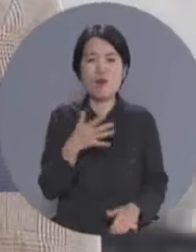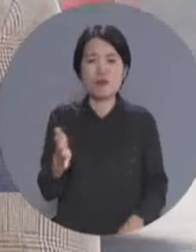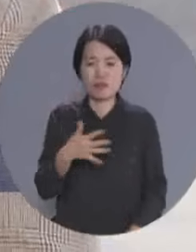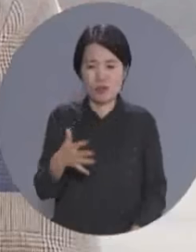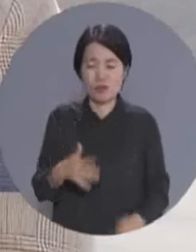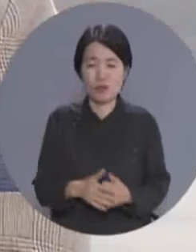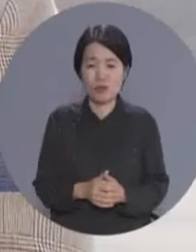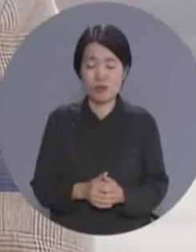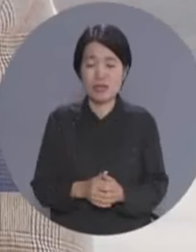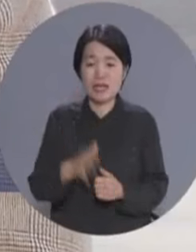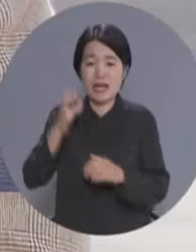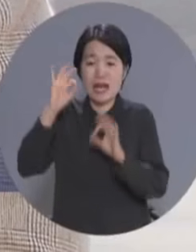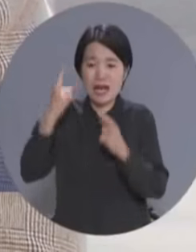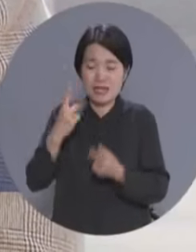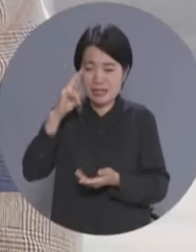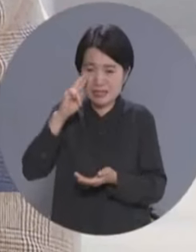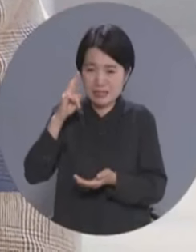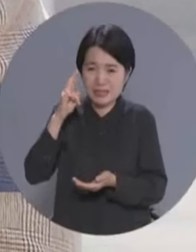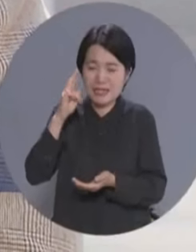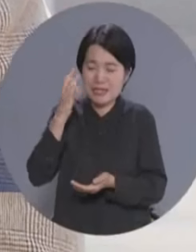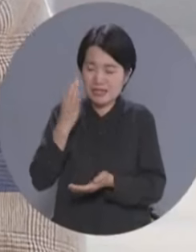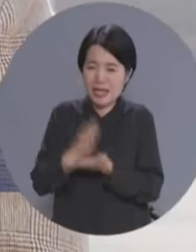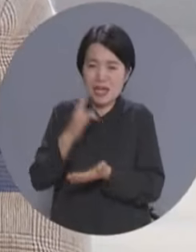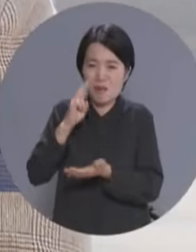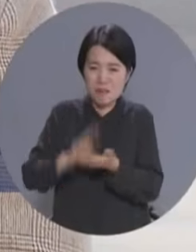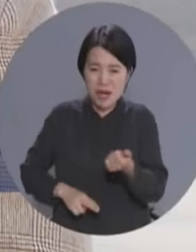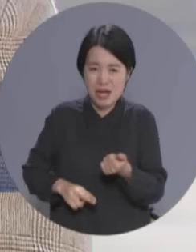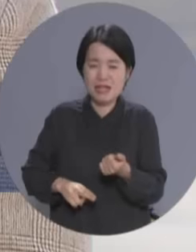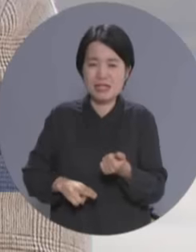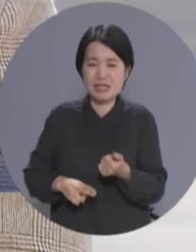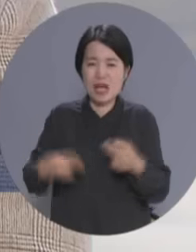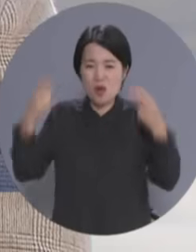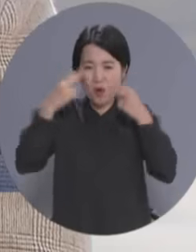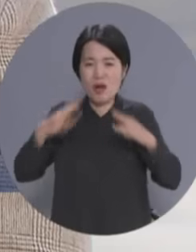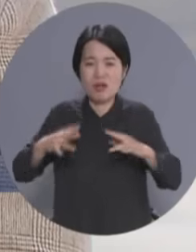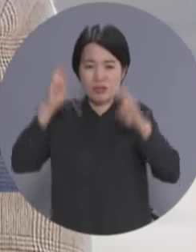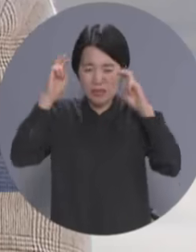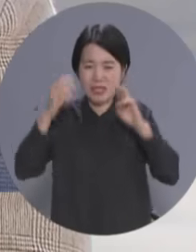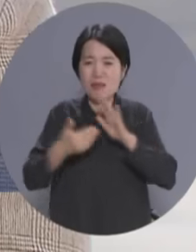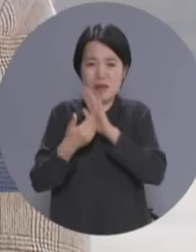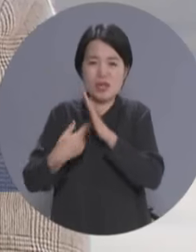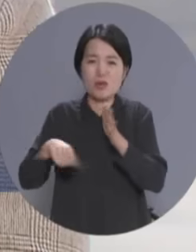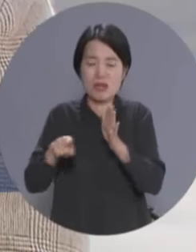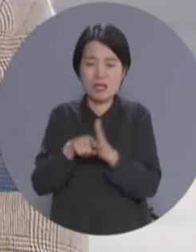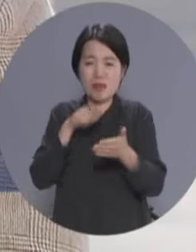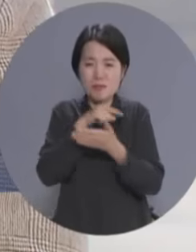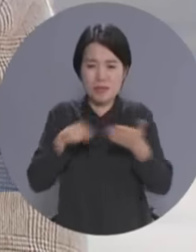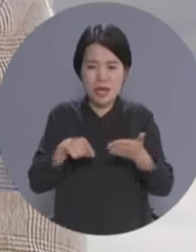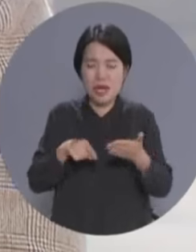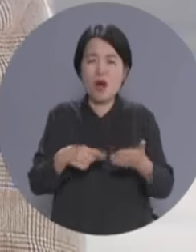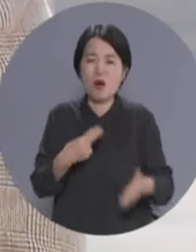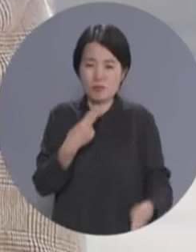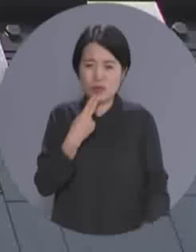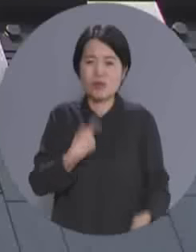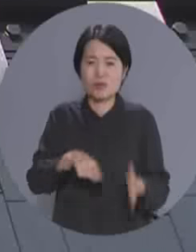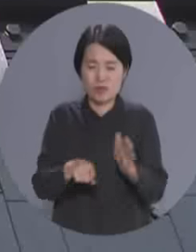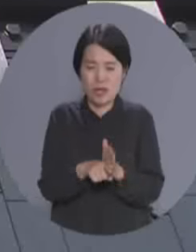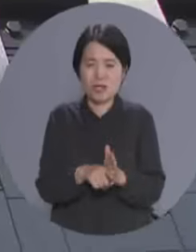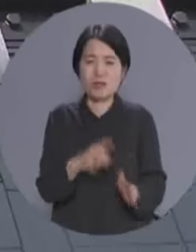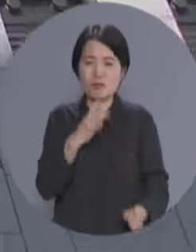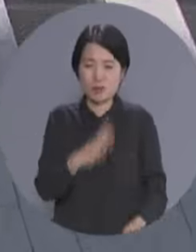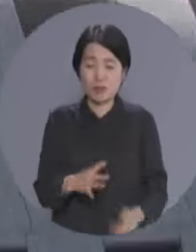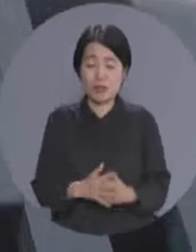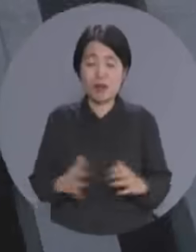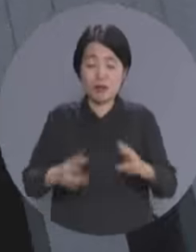계세요 그거를 털고 하에만 혈안이 되어 있습니다 저희들 같은 피해자가 더 이상 발생되지 않도록